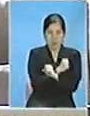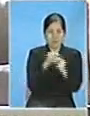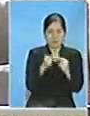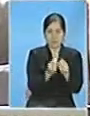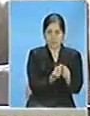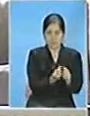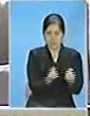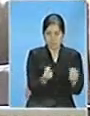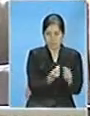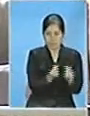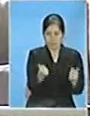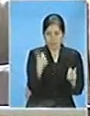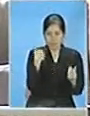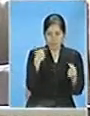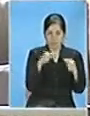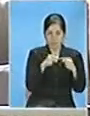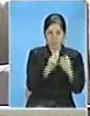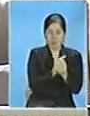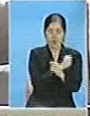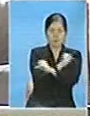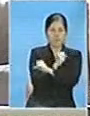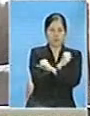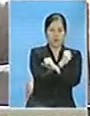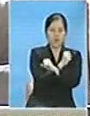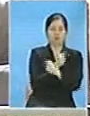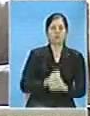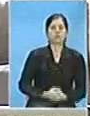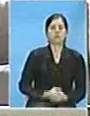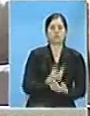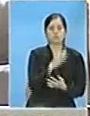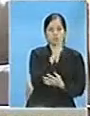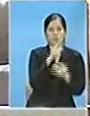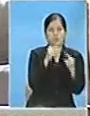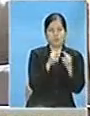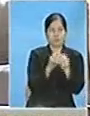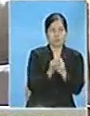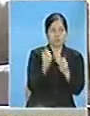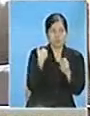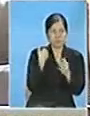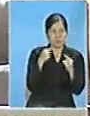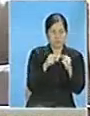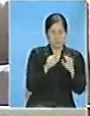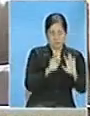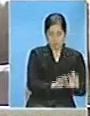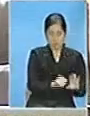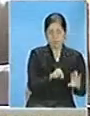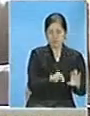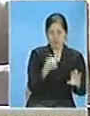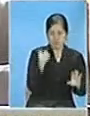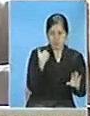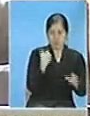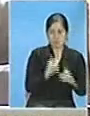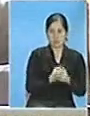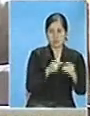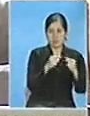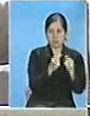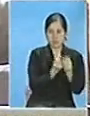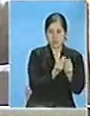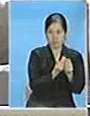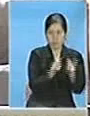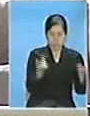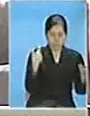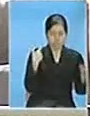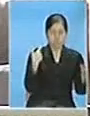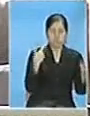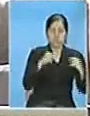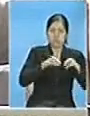นน่ะท่านพูดกลับไปหรือเปล่าฮะท่านเอาใส่สิครับมันจะไหลไปอ่ะแล้วก็หาไม่เจอท่านใส่แล้วมันแตกมันก็ไหลไป ท่านไป